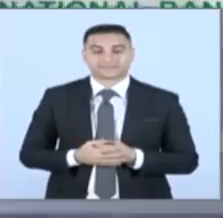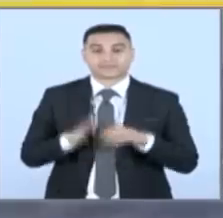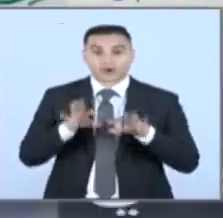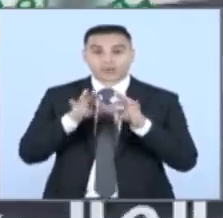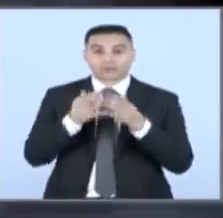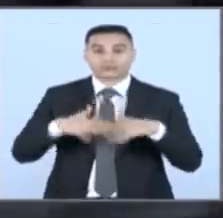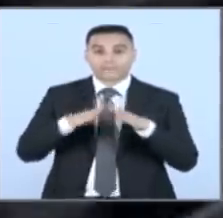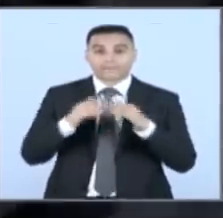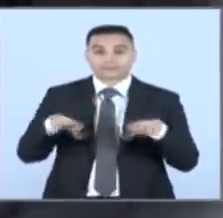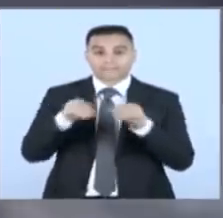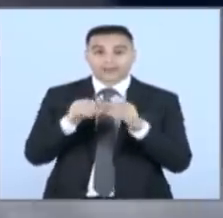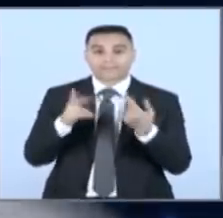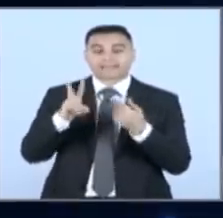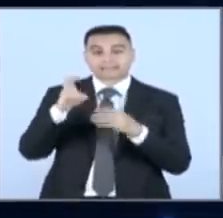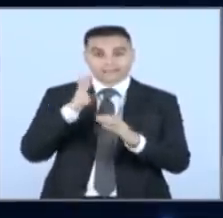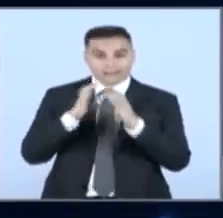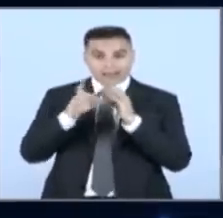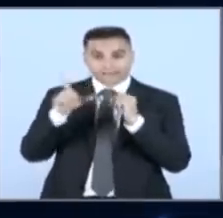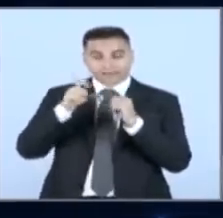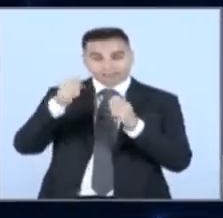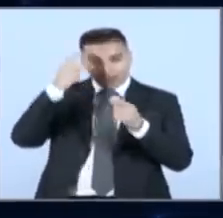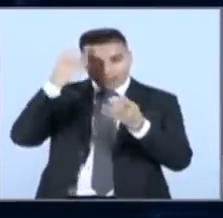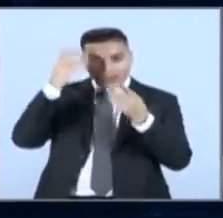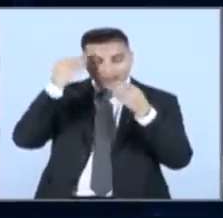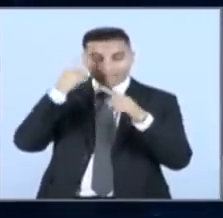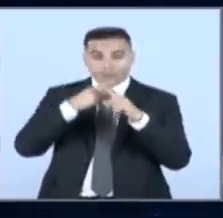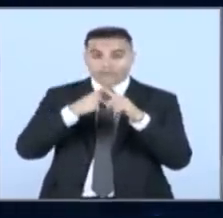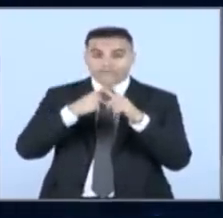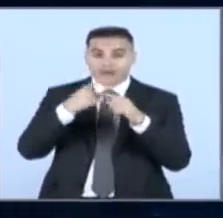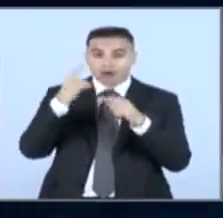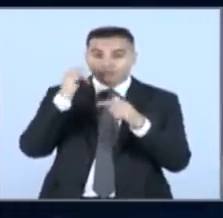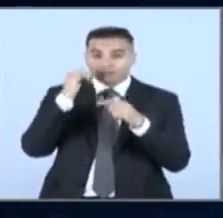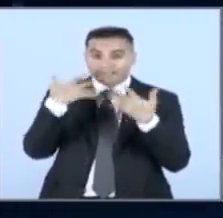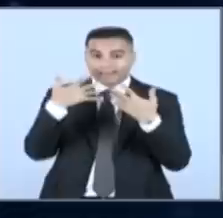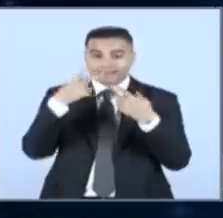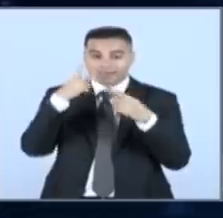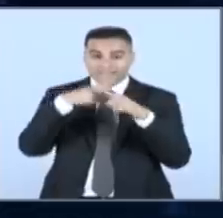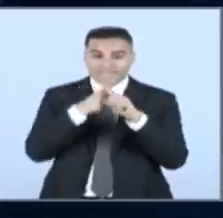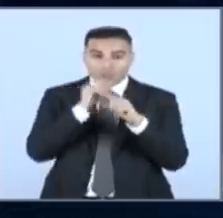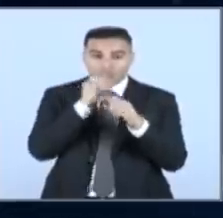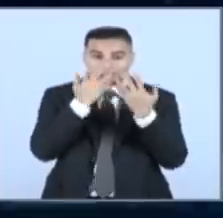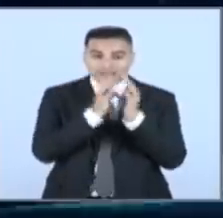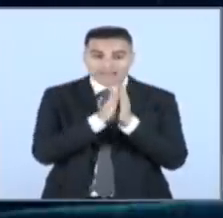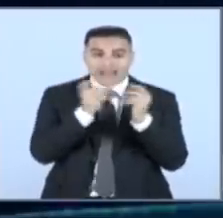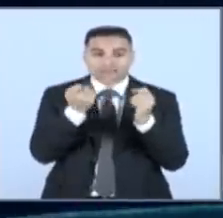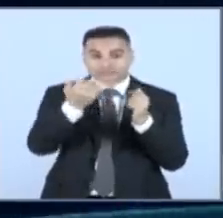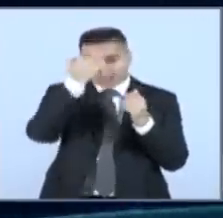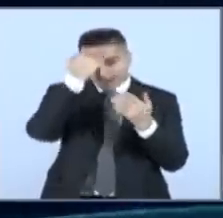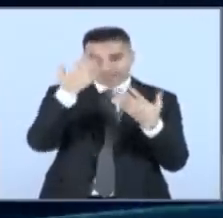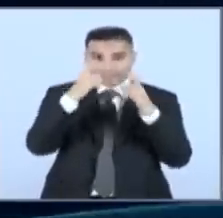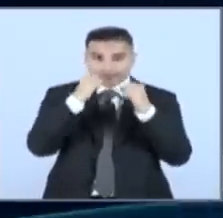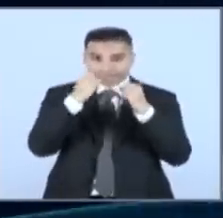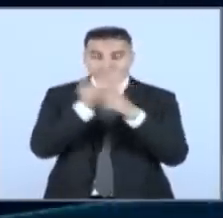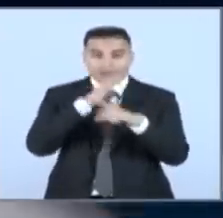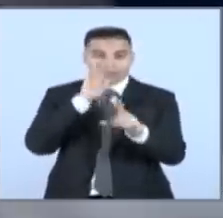يبقى عائلات مصر جمعت 70 نقطة في فقرة العلم، وكل نقطة ب 500 جنيه بما يساوي